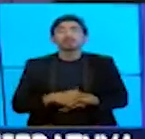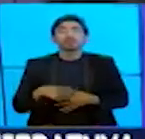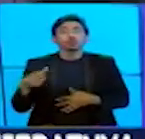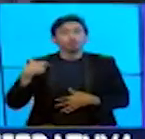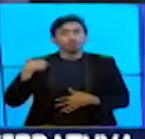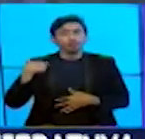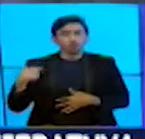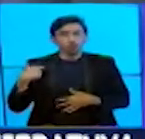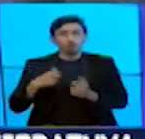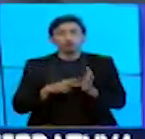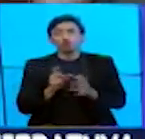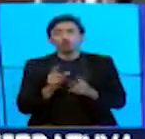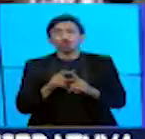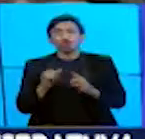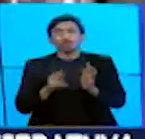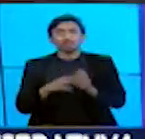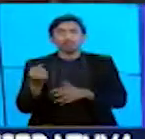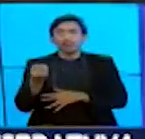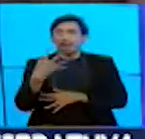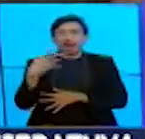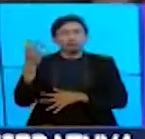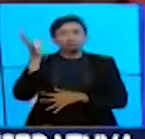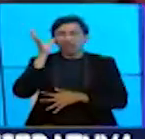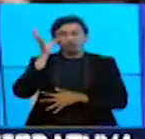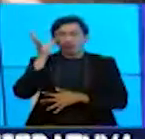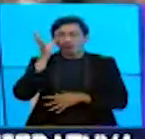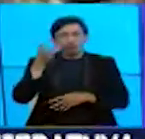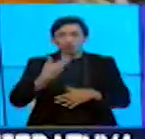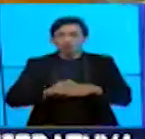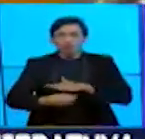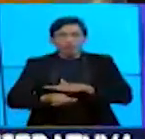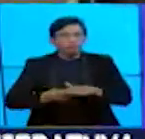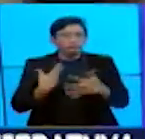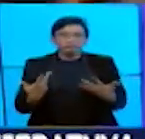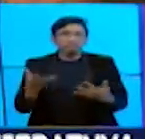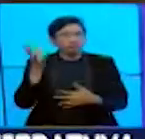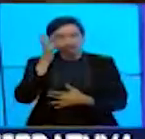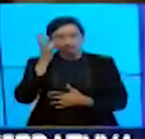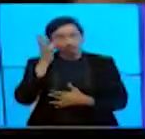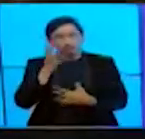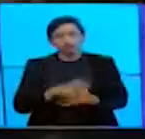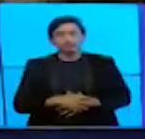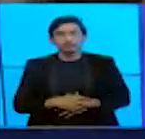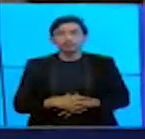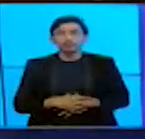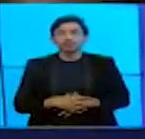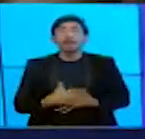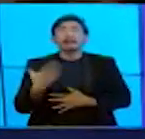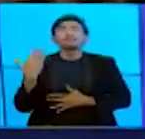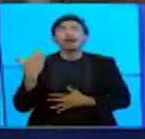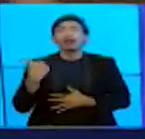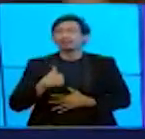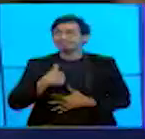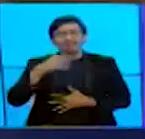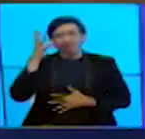tahu menahu dengan kasus suap dan gratifikasi yang menjeratnya. Karena memang kemarin itu tidak tahu apa-apa kita,